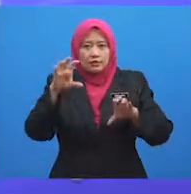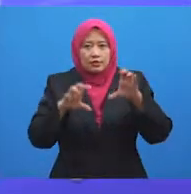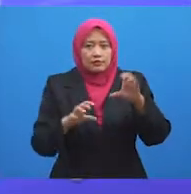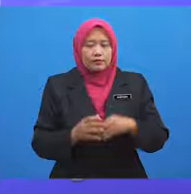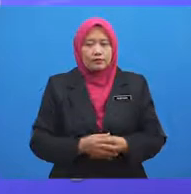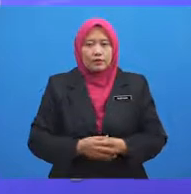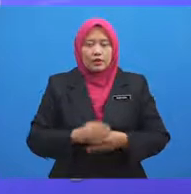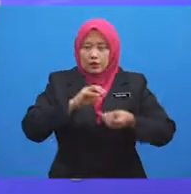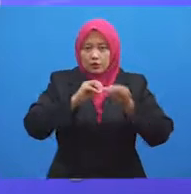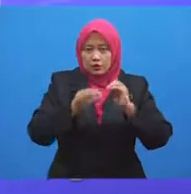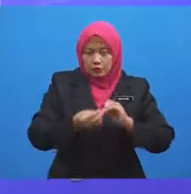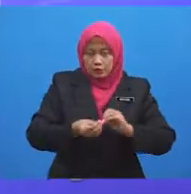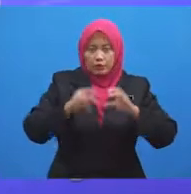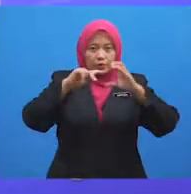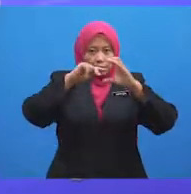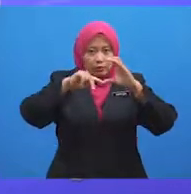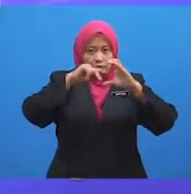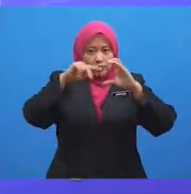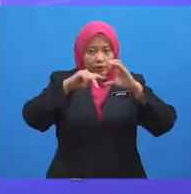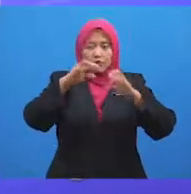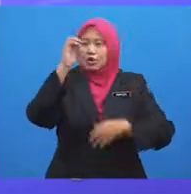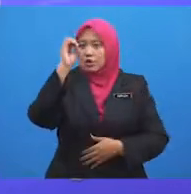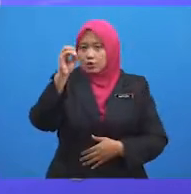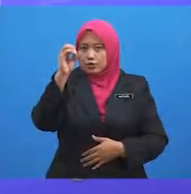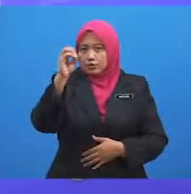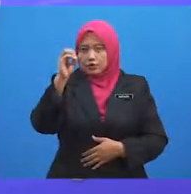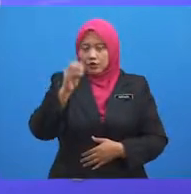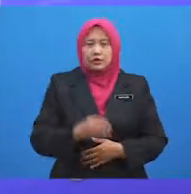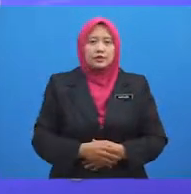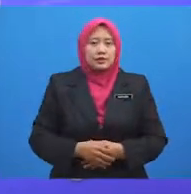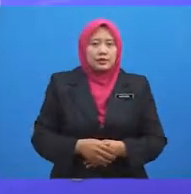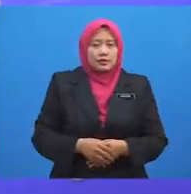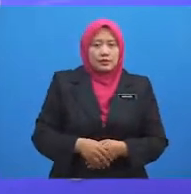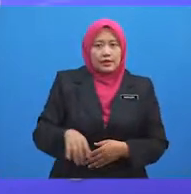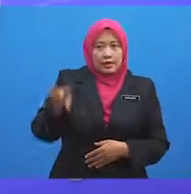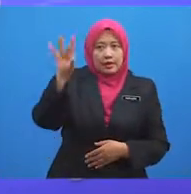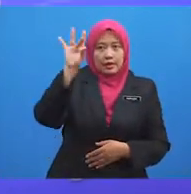Nombor proton bagi atom oksigen ialah 8.